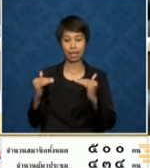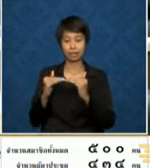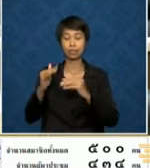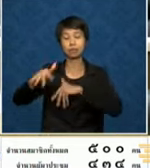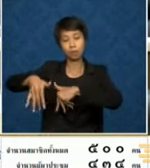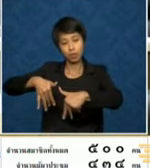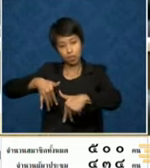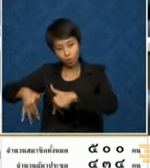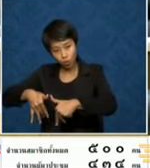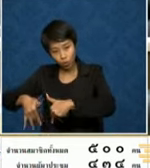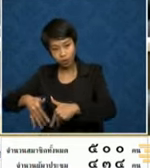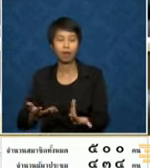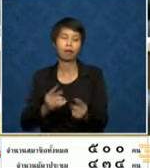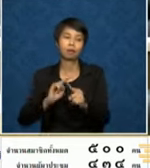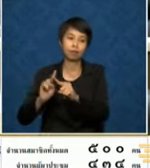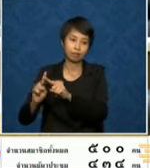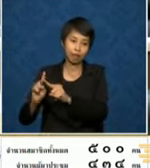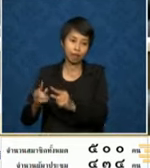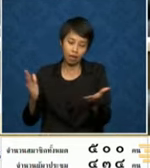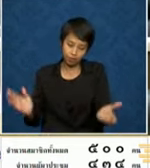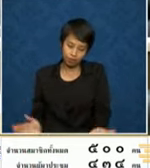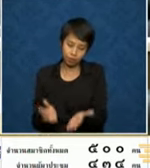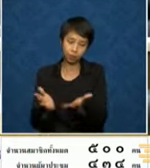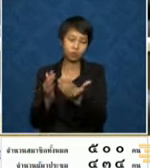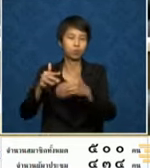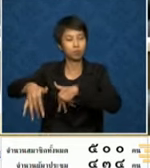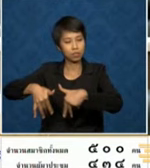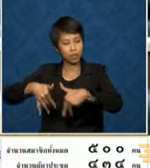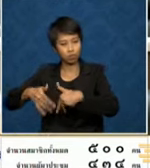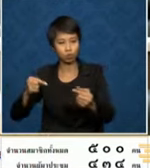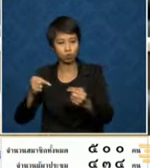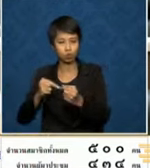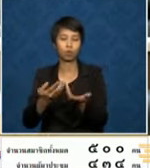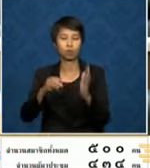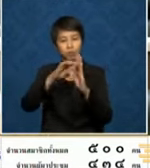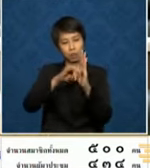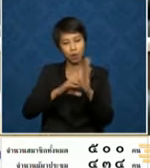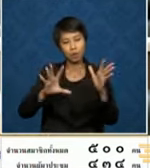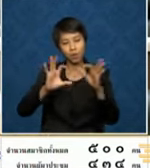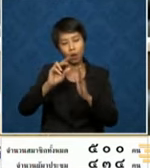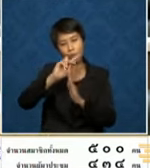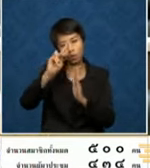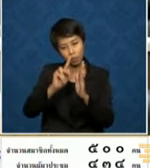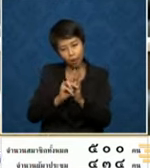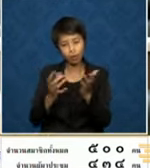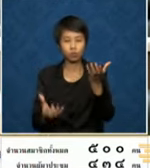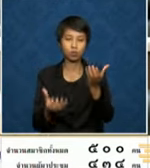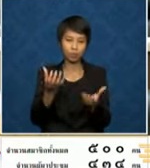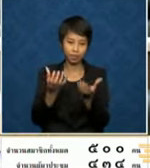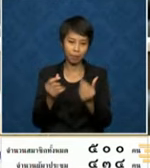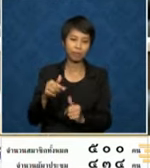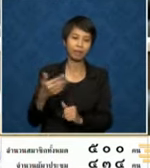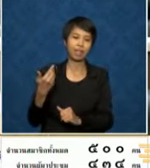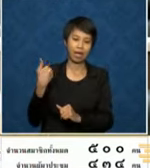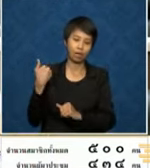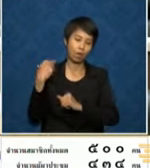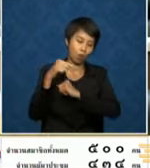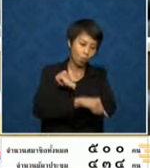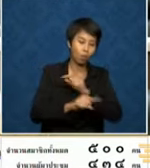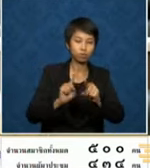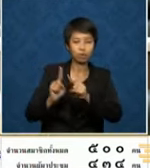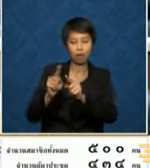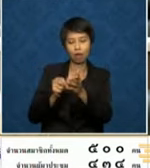ทธิผู้บริโภคส่งเสริมให้ประชาชนเข้าถึงกระบวนการยุติธรรมได้อย่างมีประสิทธิภาพขจัดการทุจริตที่ประชาชนมีส่วนร่วมครับท่านประธ